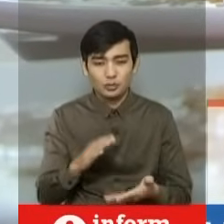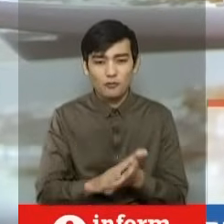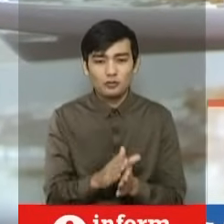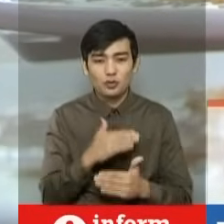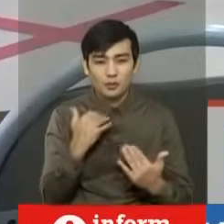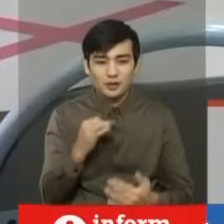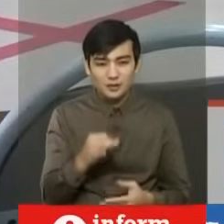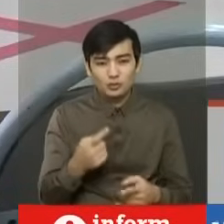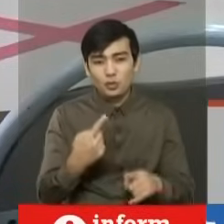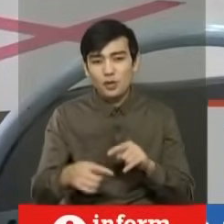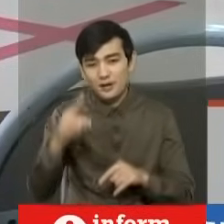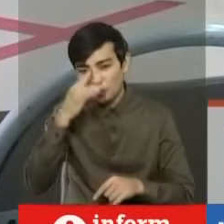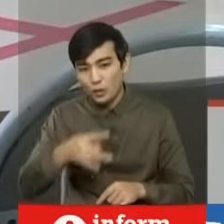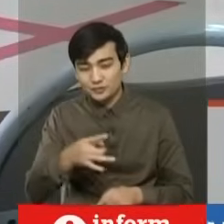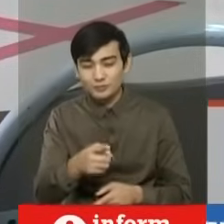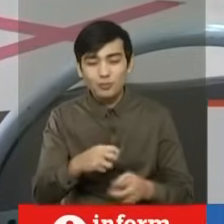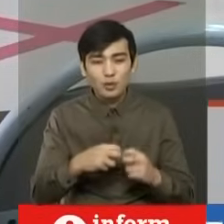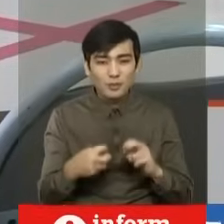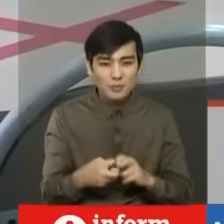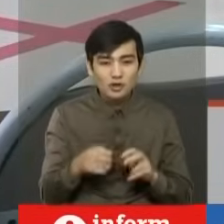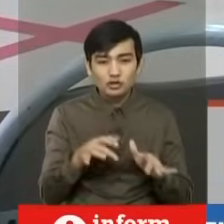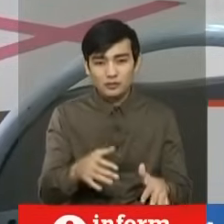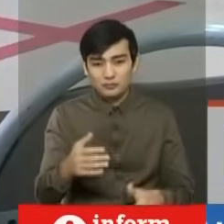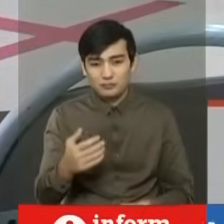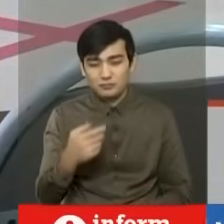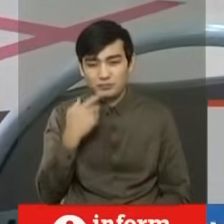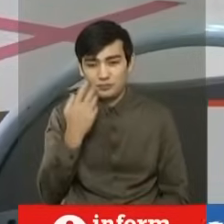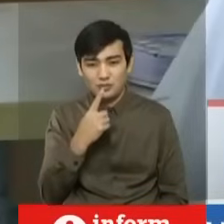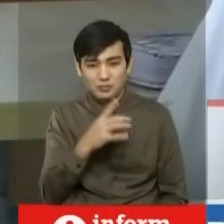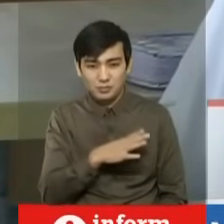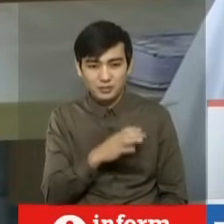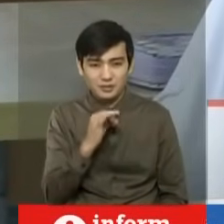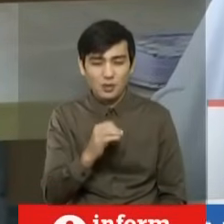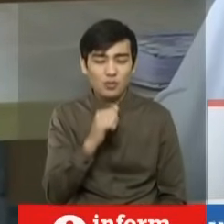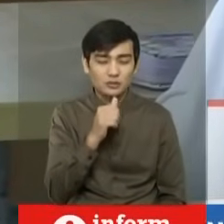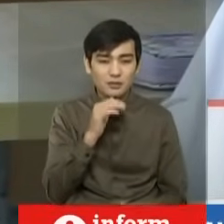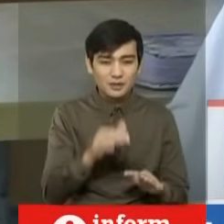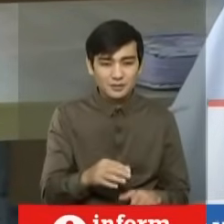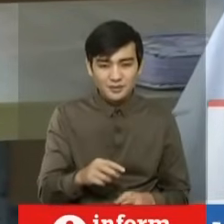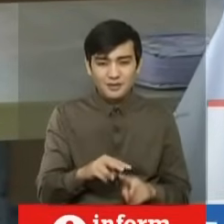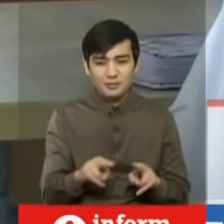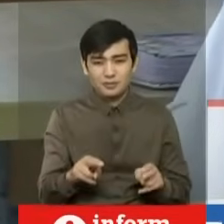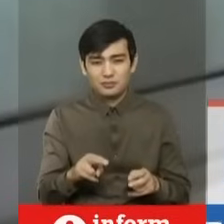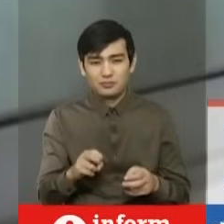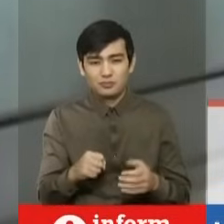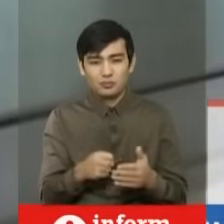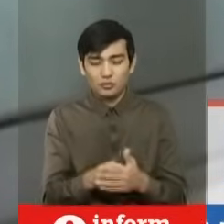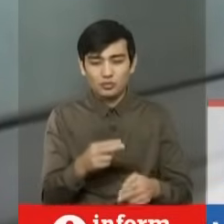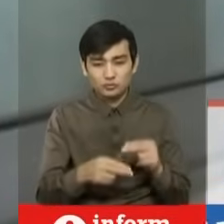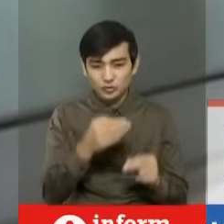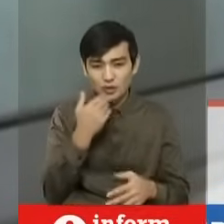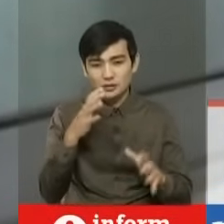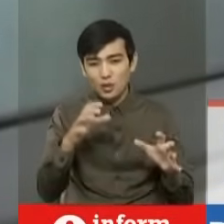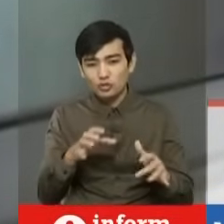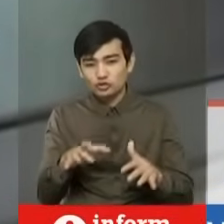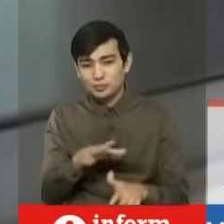отметили что в других регионах эту проблему решили ещ Как говорится на корню в Костанае же пока компромисса не достигли закон